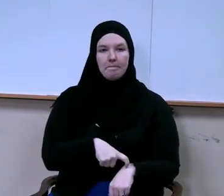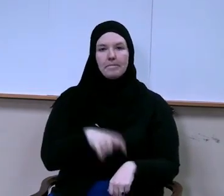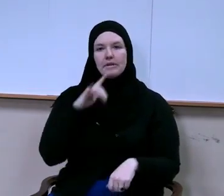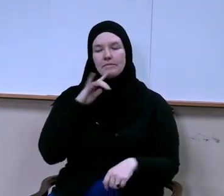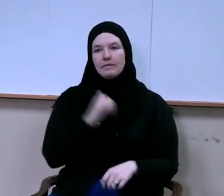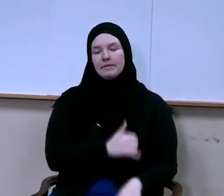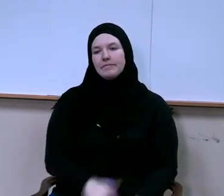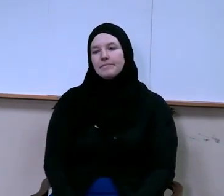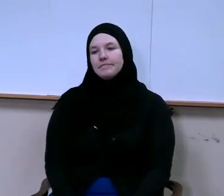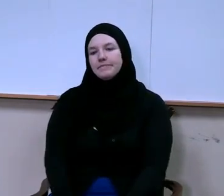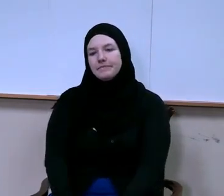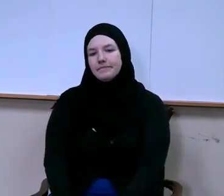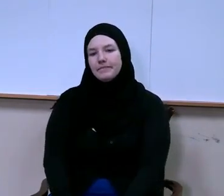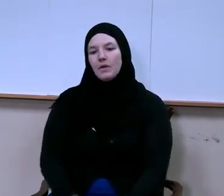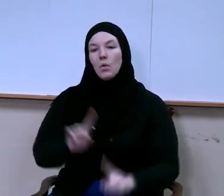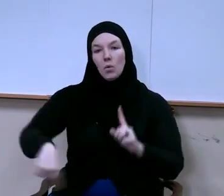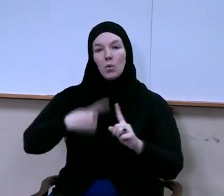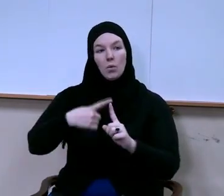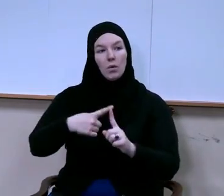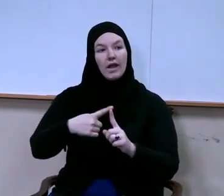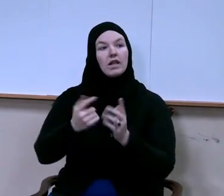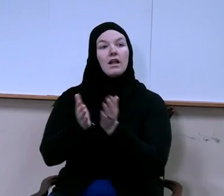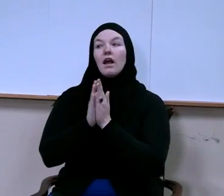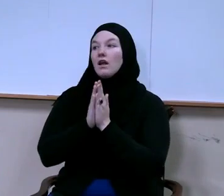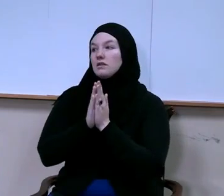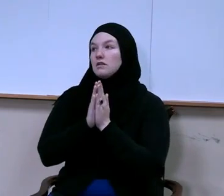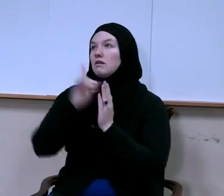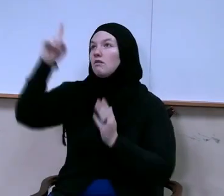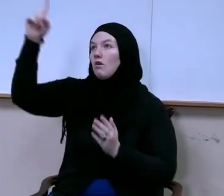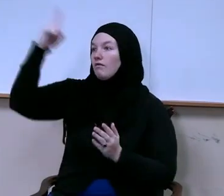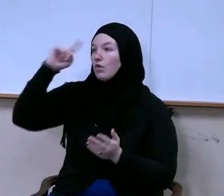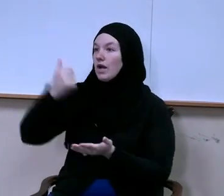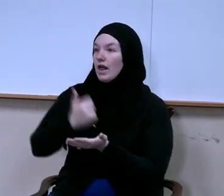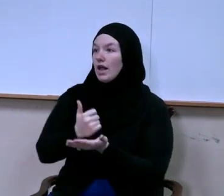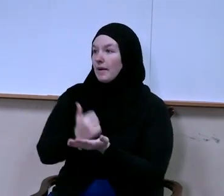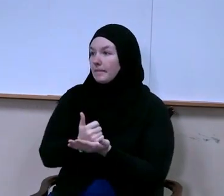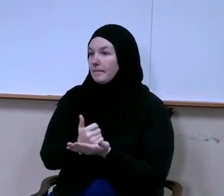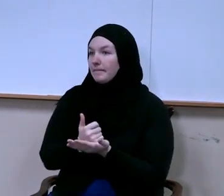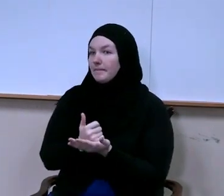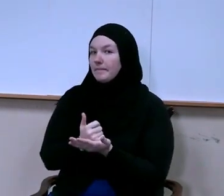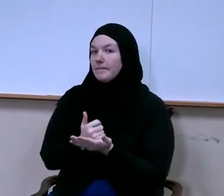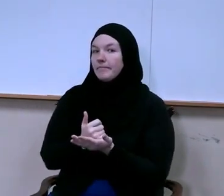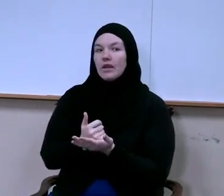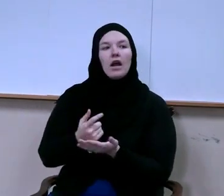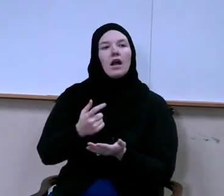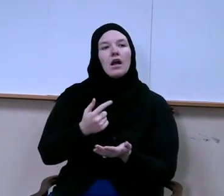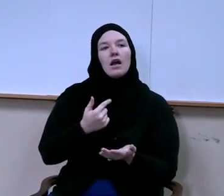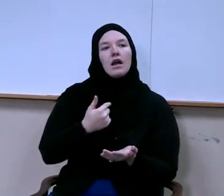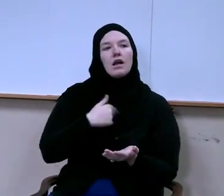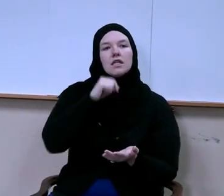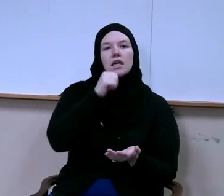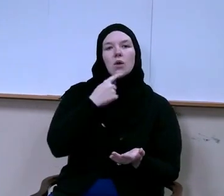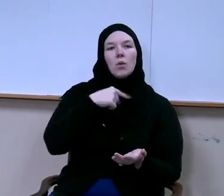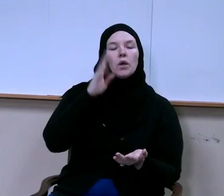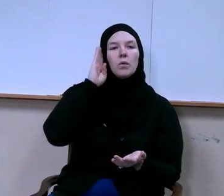فَلَمَّا أَنْجَاهُمْ مِنْهَا. And when they ask, they say, لَنَكُونَنَّ مِنَ الشَّاكِرِينَ. They are not